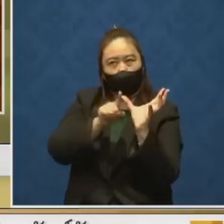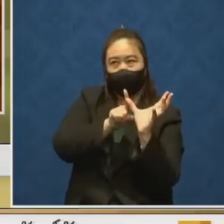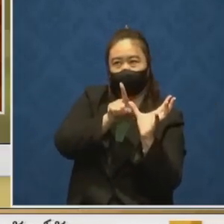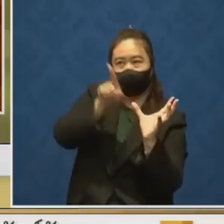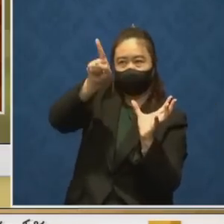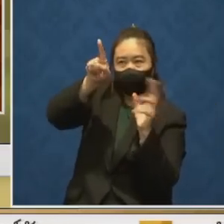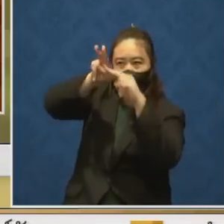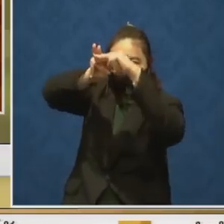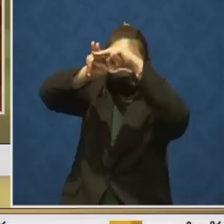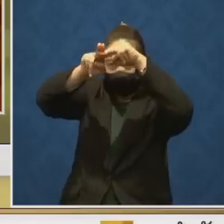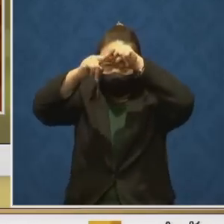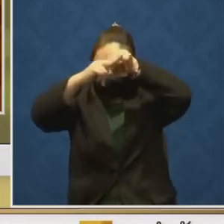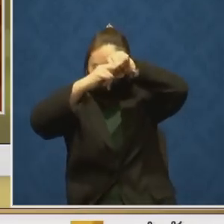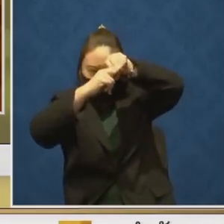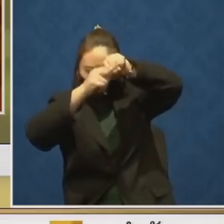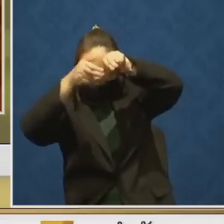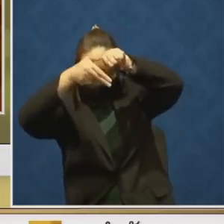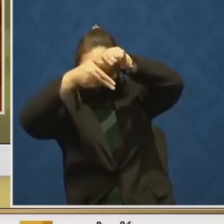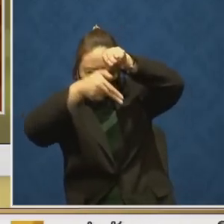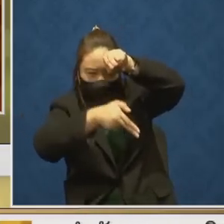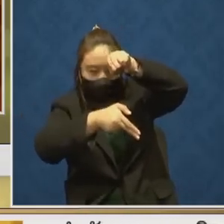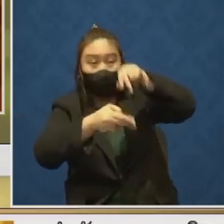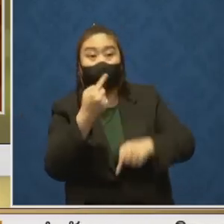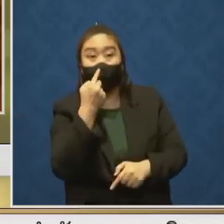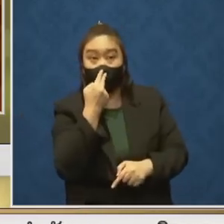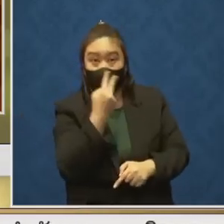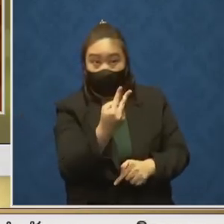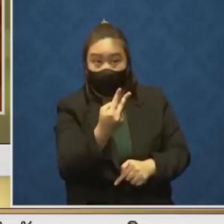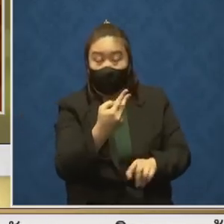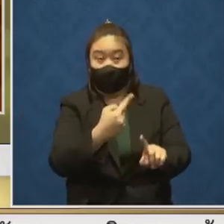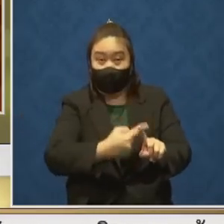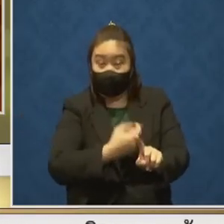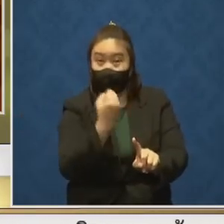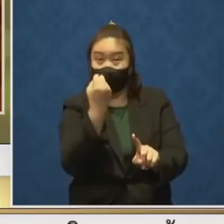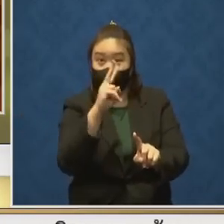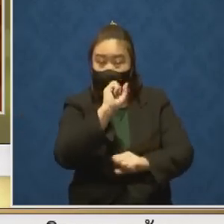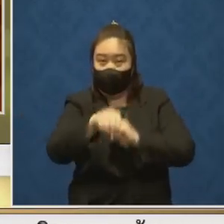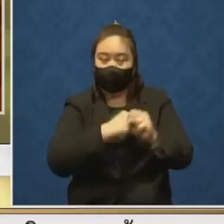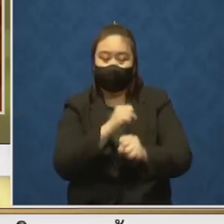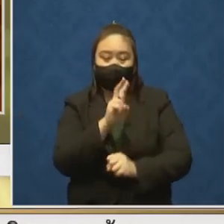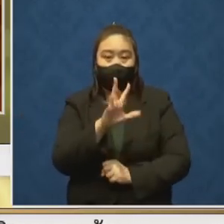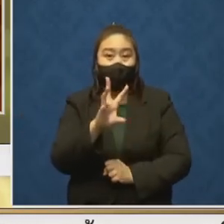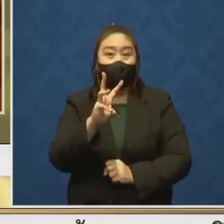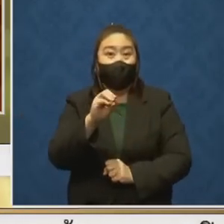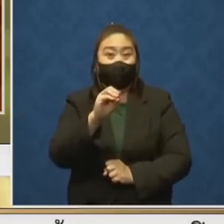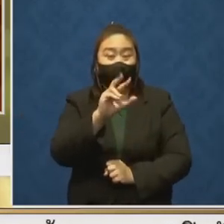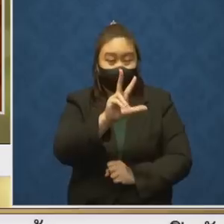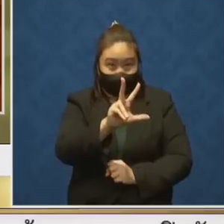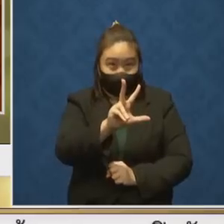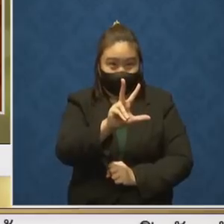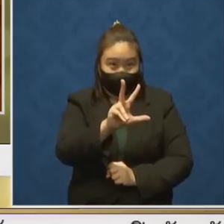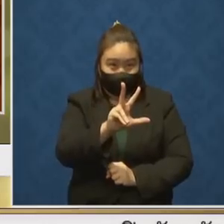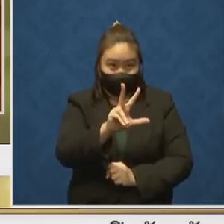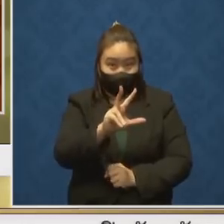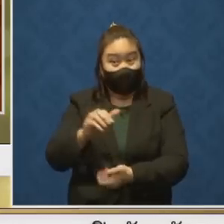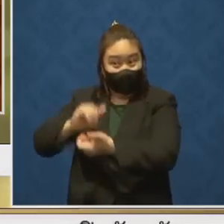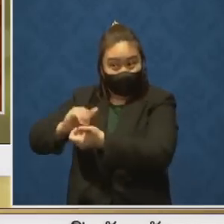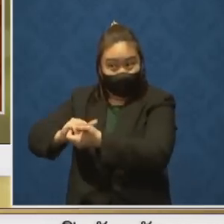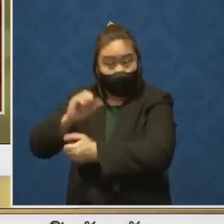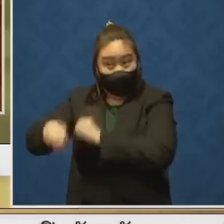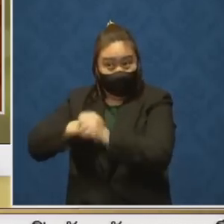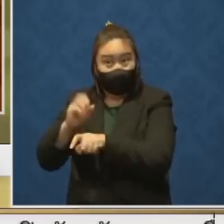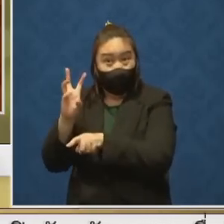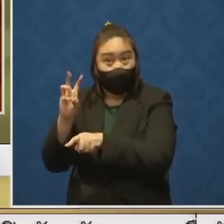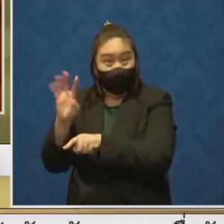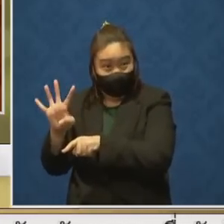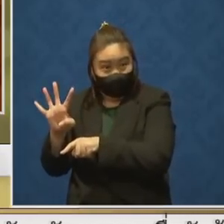พบว่าในเดือนทรรวา 63ทำสัญญา 27 สิ่งหา 64แต่ภาพนี้คือเดือนทร